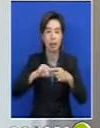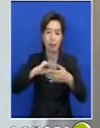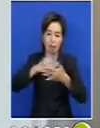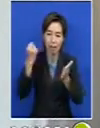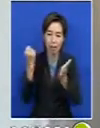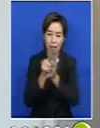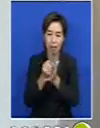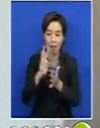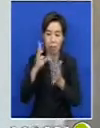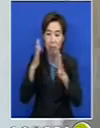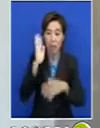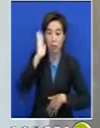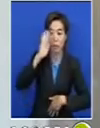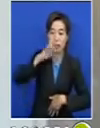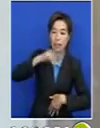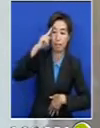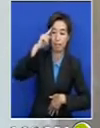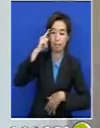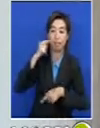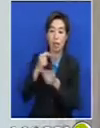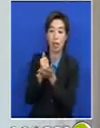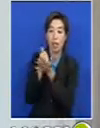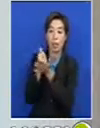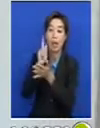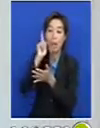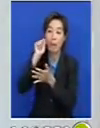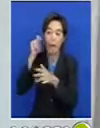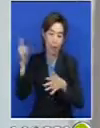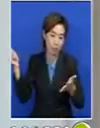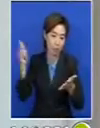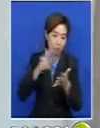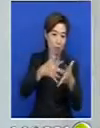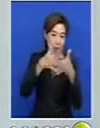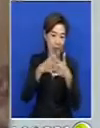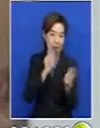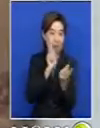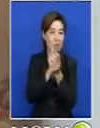การเดินทางให้แม่ได้มาเซอร์ไพรส์พี่ชายถึงบ้านและนอกจากนางเมดิลิน